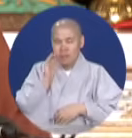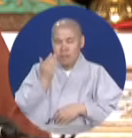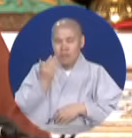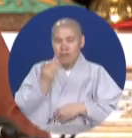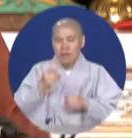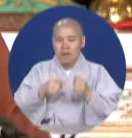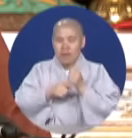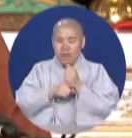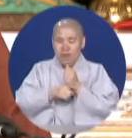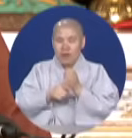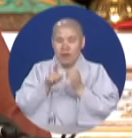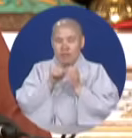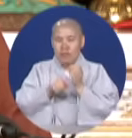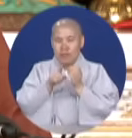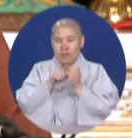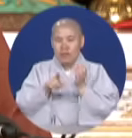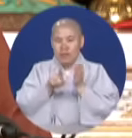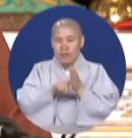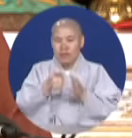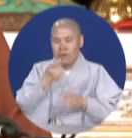이 과학불교학이라는 것은